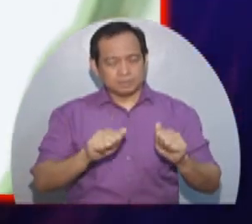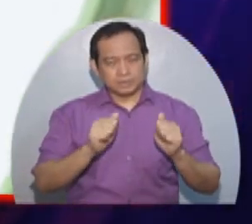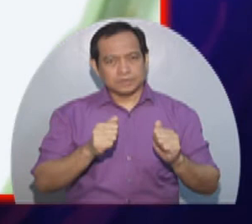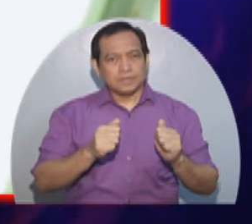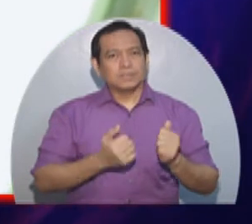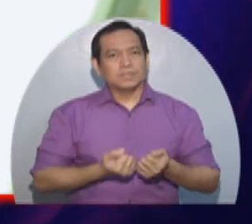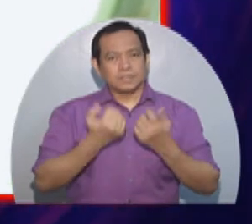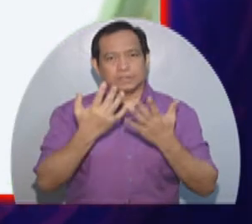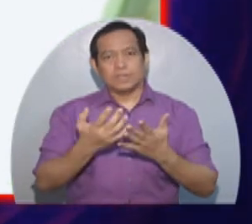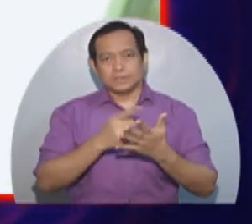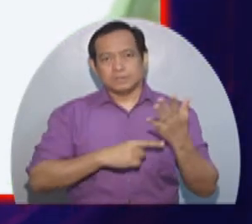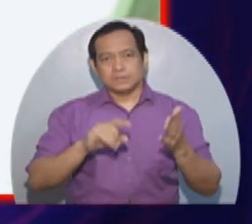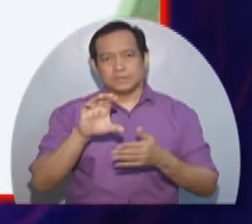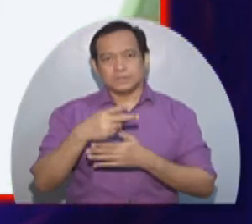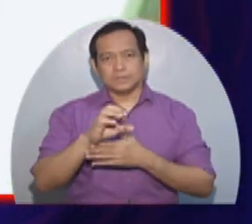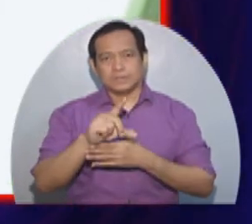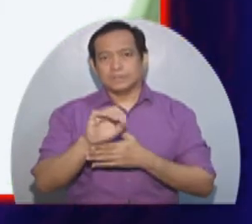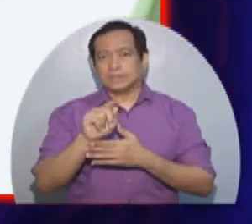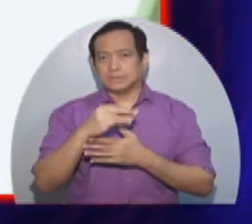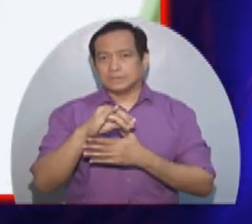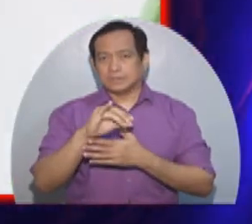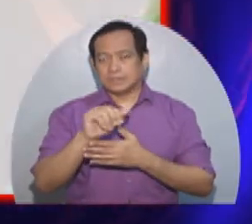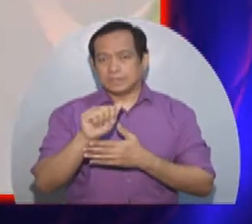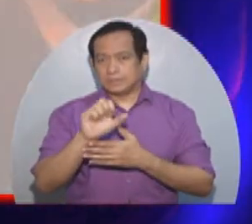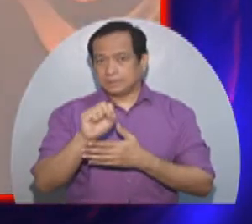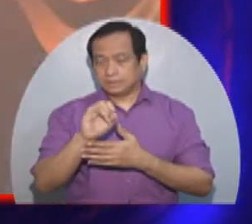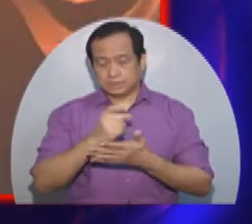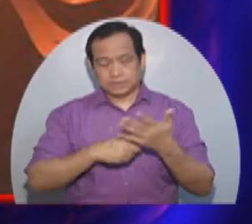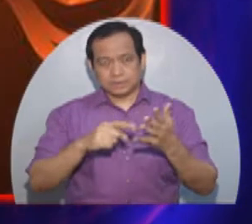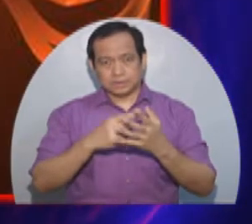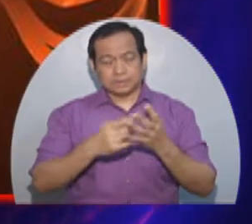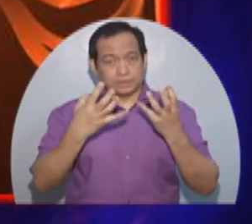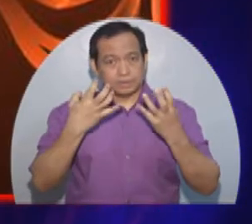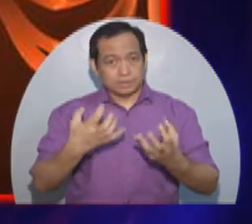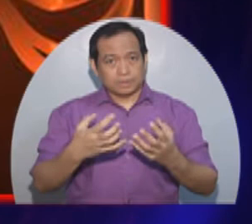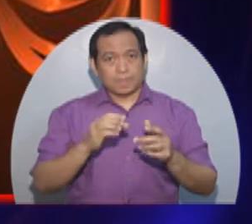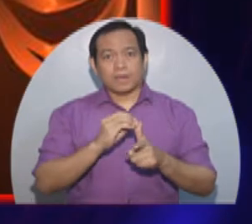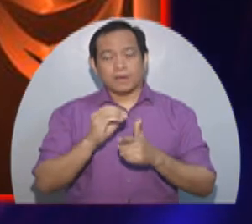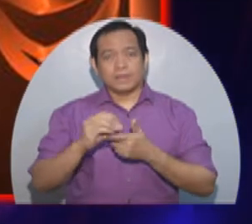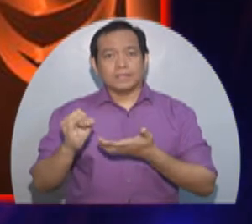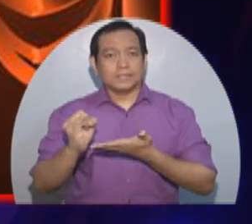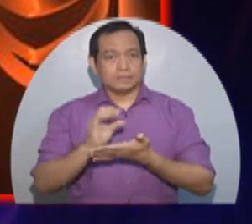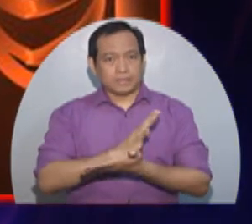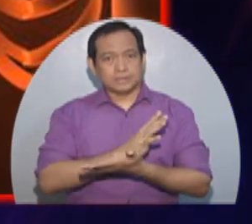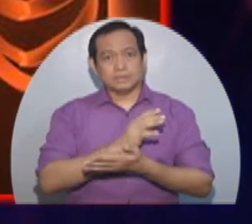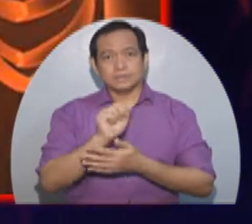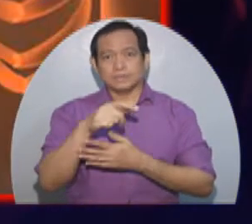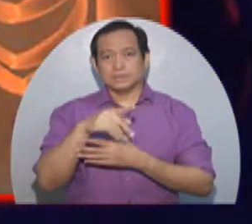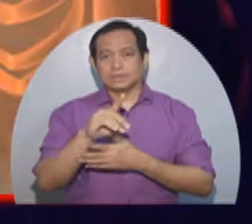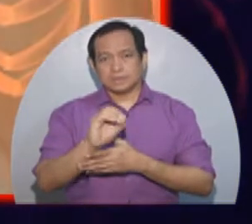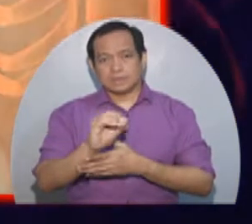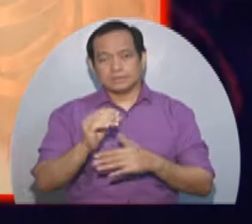Maraming posibleng sanhi ng sakit na cholelithiasis. Ilan sa mga ito ang pamamaga o impeksyon sa